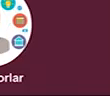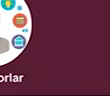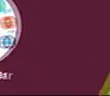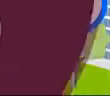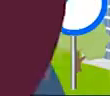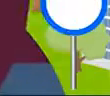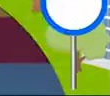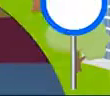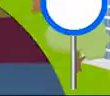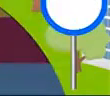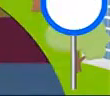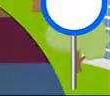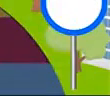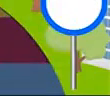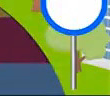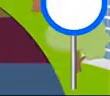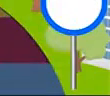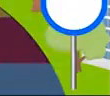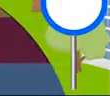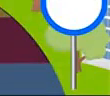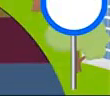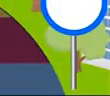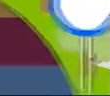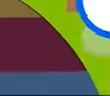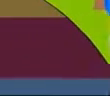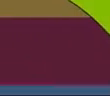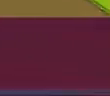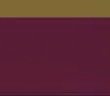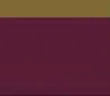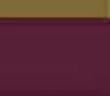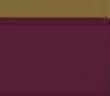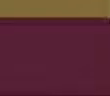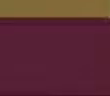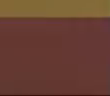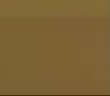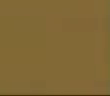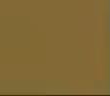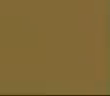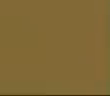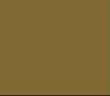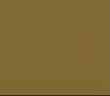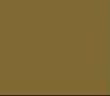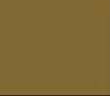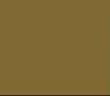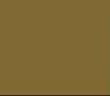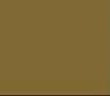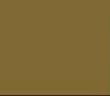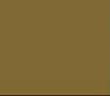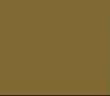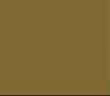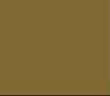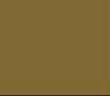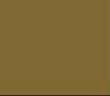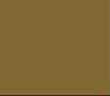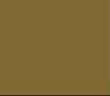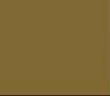kuchaydi. Biz hozir harakatlar strategiyasining 3-chi yili, ya'ni 3-chi bosqichidamiz. Investitsiya